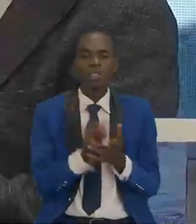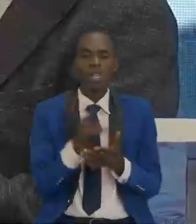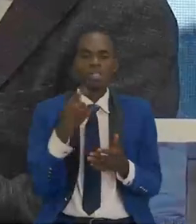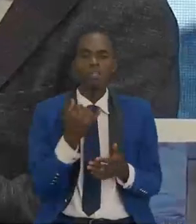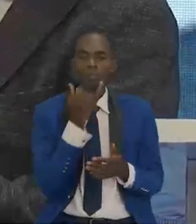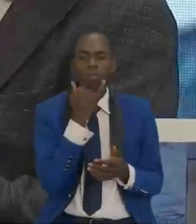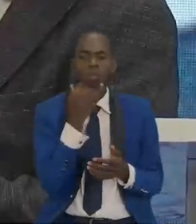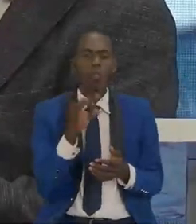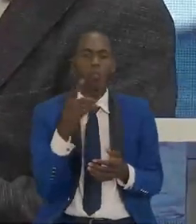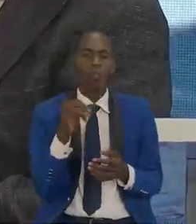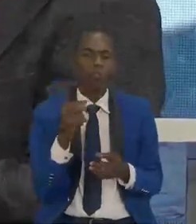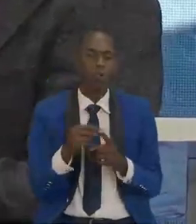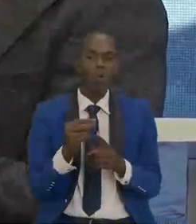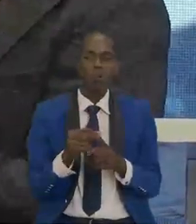message?